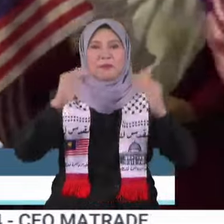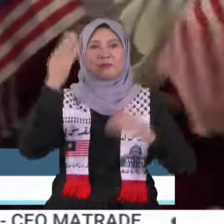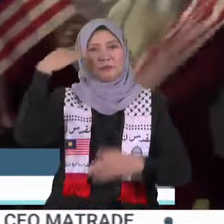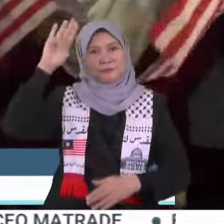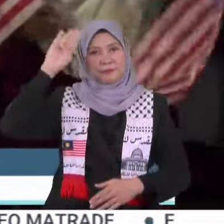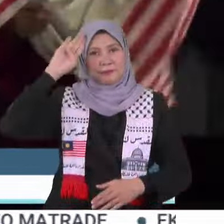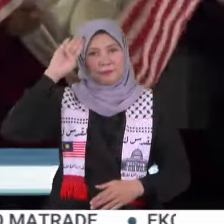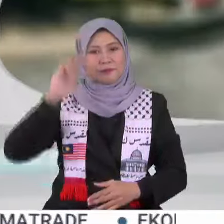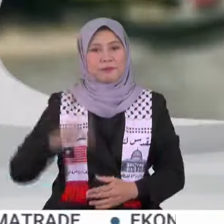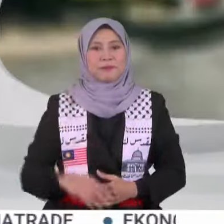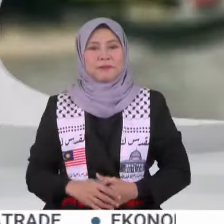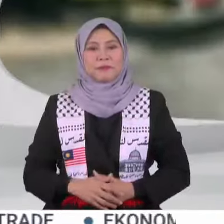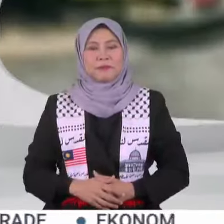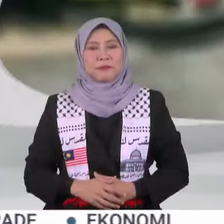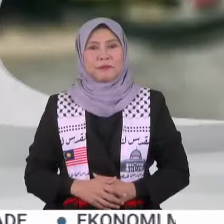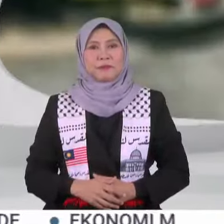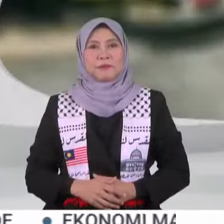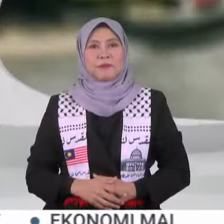Perlis.